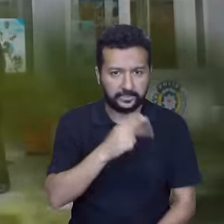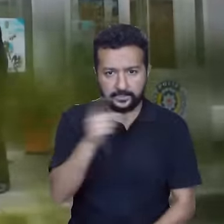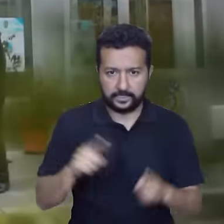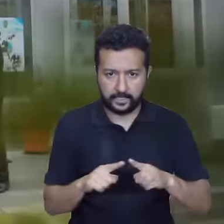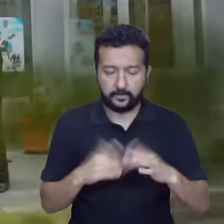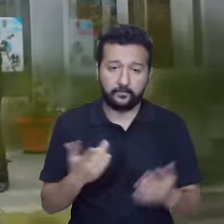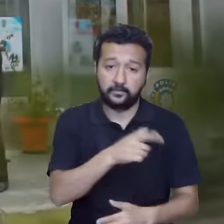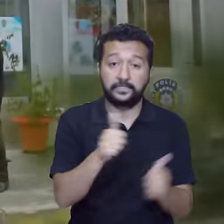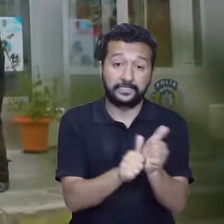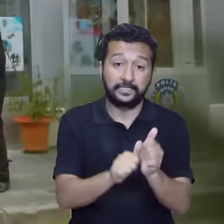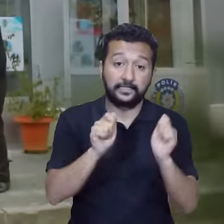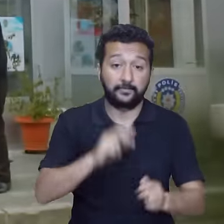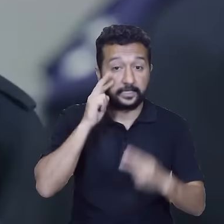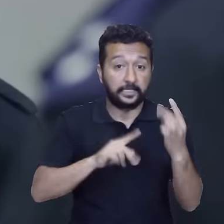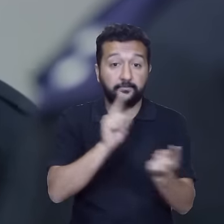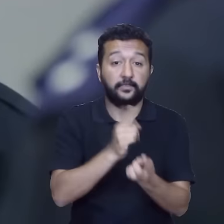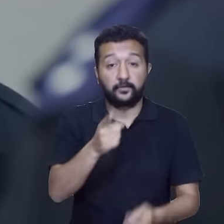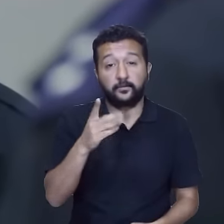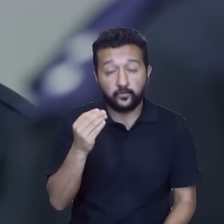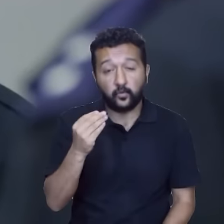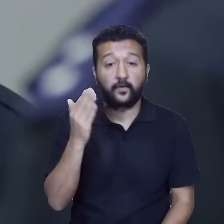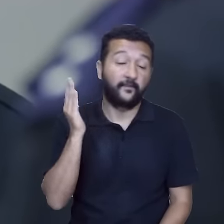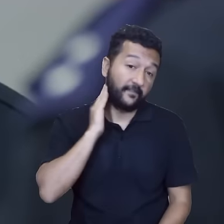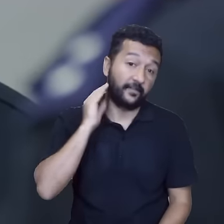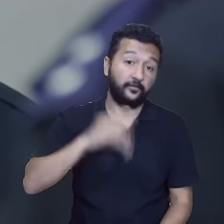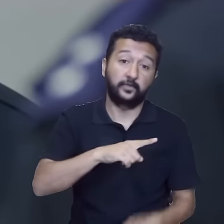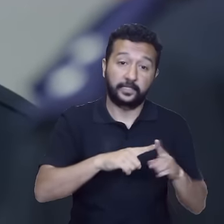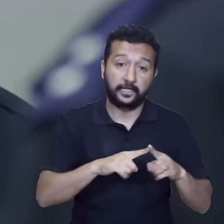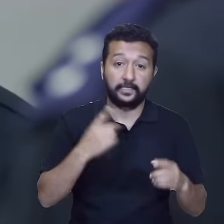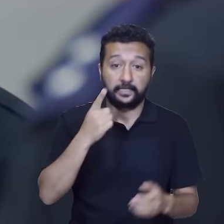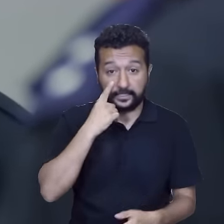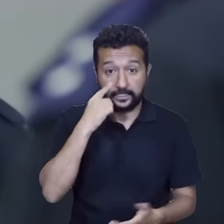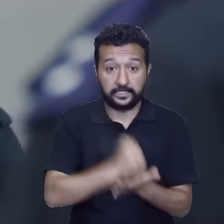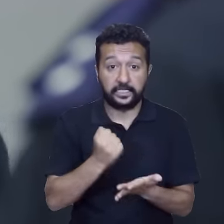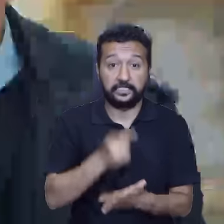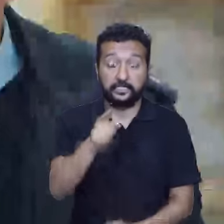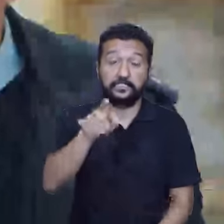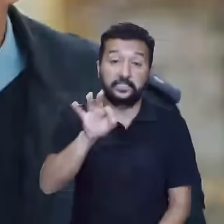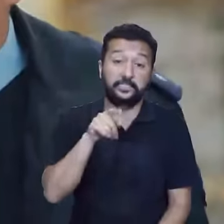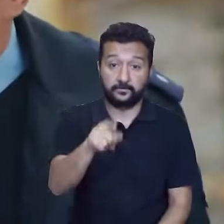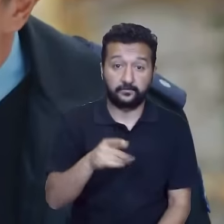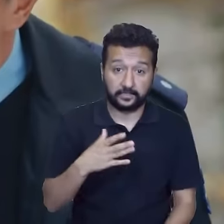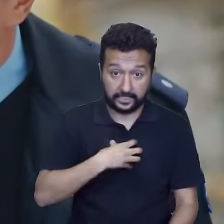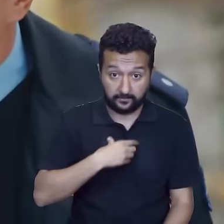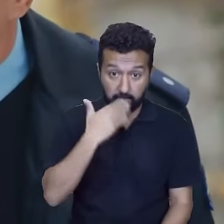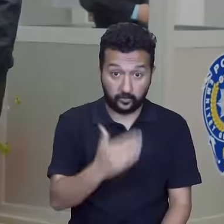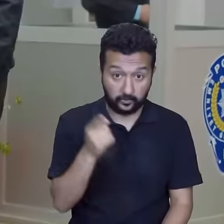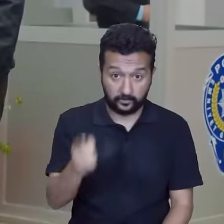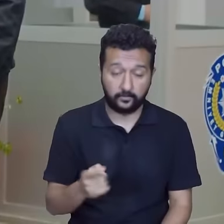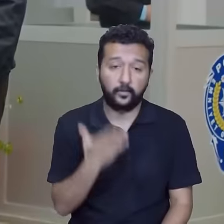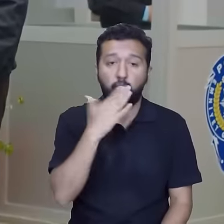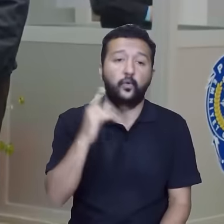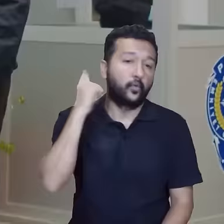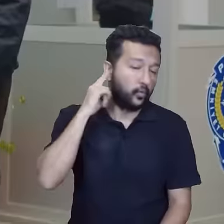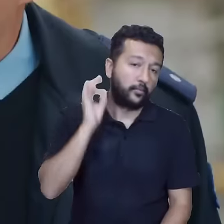Tarık? Karakol önü. Staj yaparken tanışmışlar amirim. Ama çok vefalı çocuk şu Tarık. Nikah şahidi sizi yapacakmış. Kendisi mi söyledi?